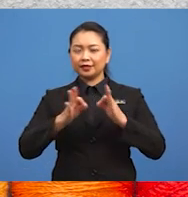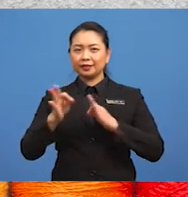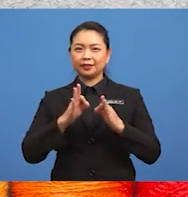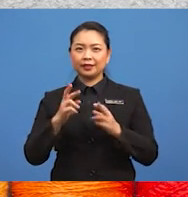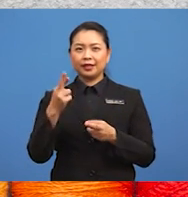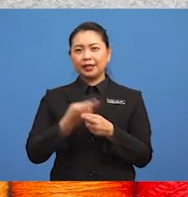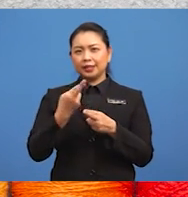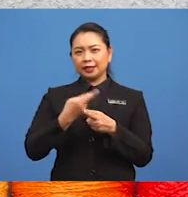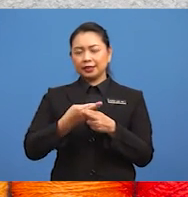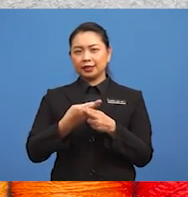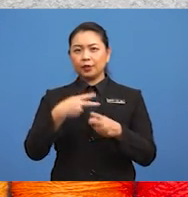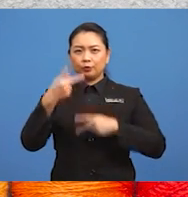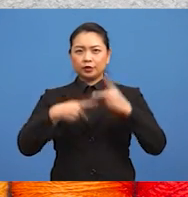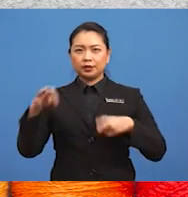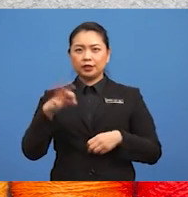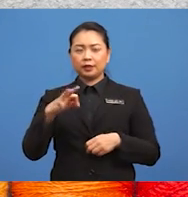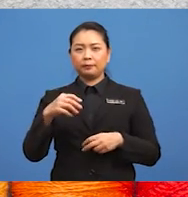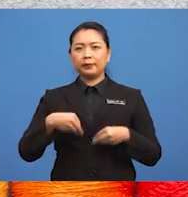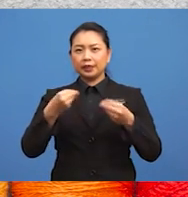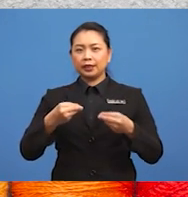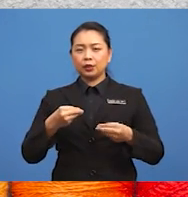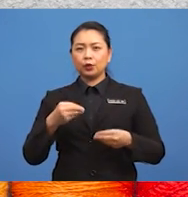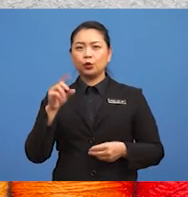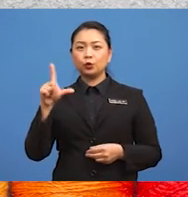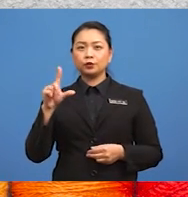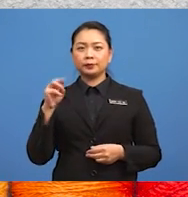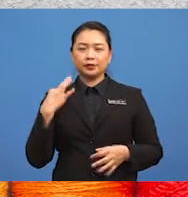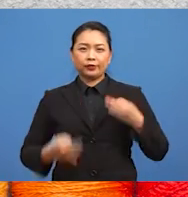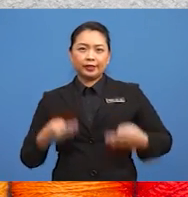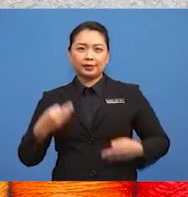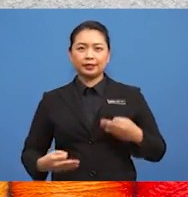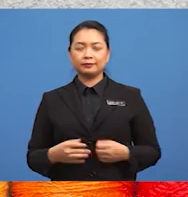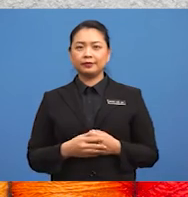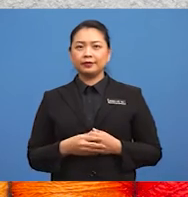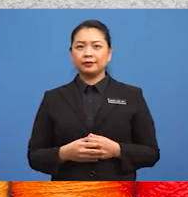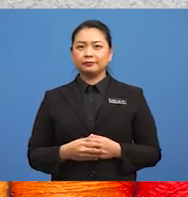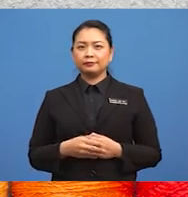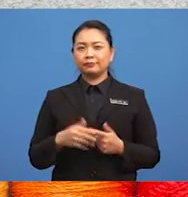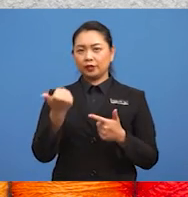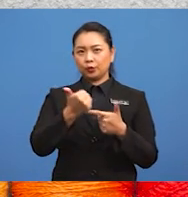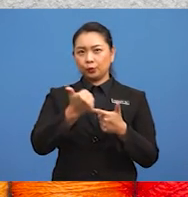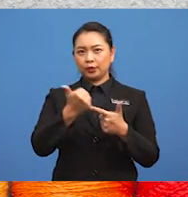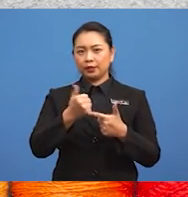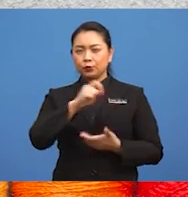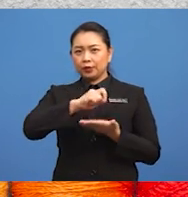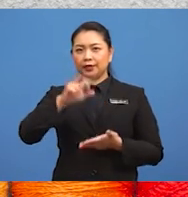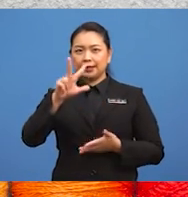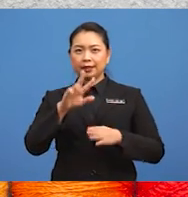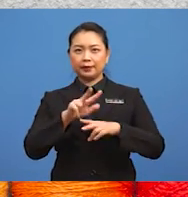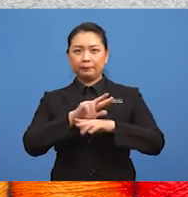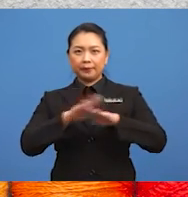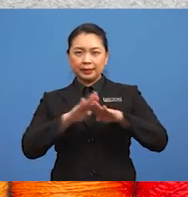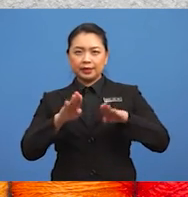terangkan secara ringkas proses jahitan bagi loose maxi dress. Soalan yang kedua, nyatakan